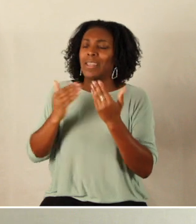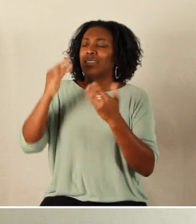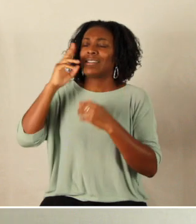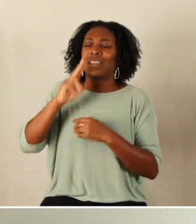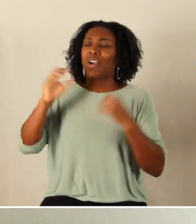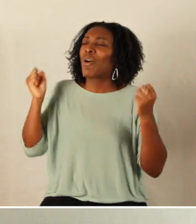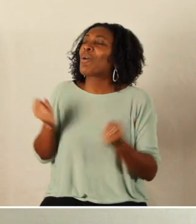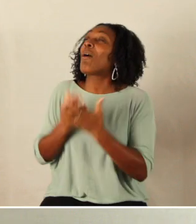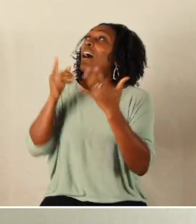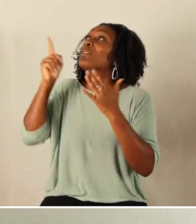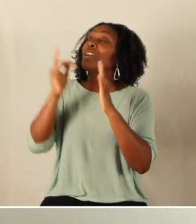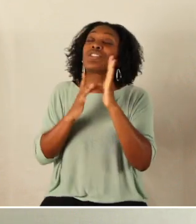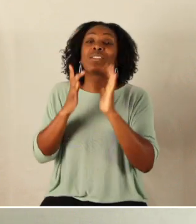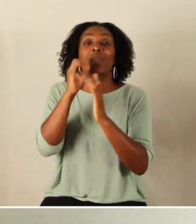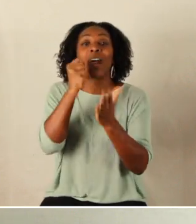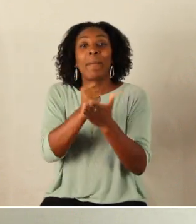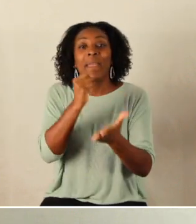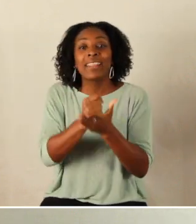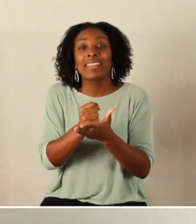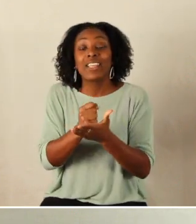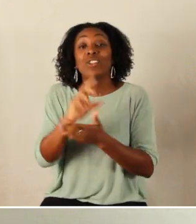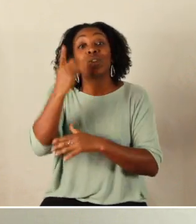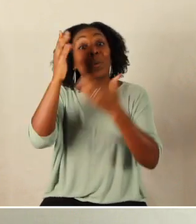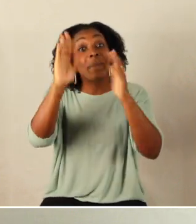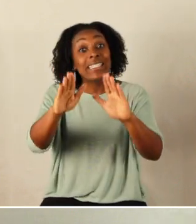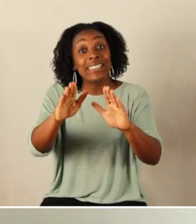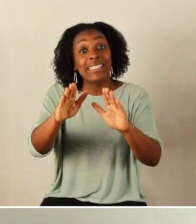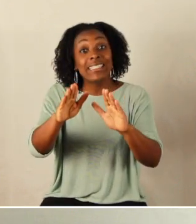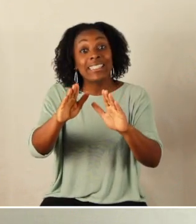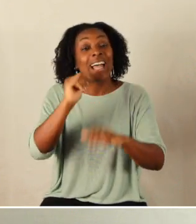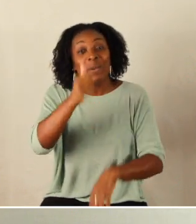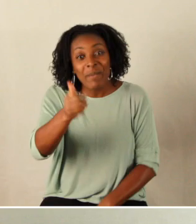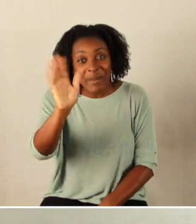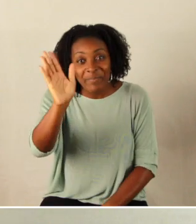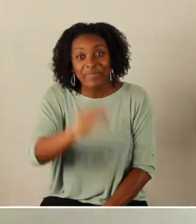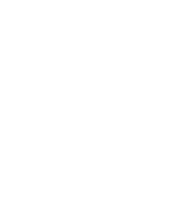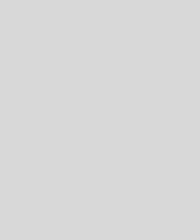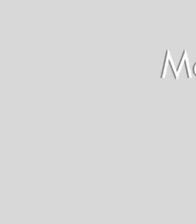Gloire à toi, Jésus. Amen. Que Dieu te bénisse et on se retrouve demain.